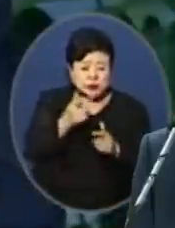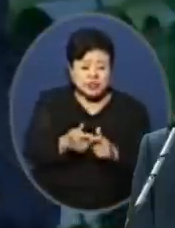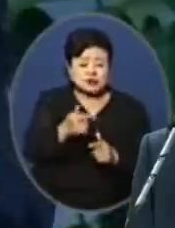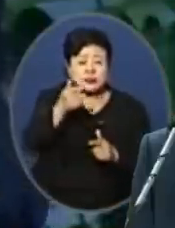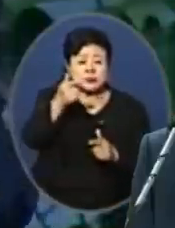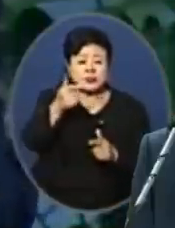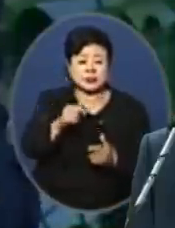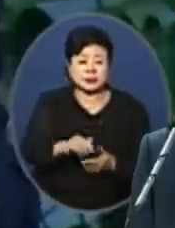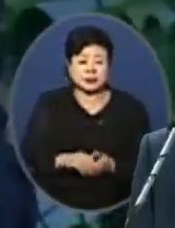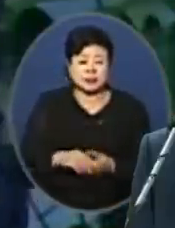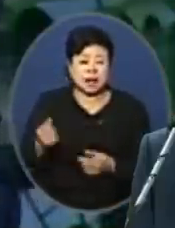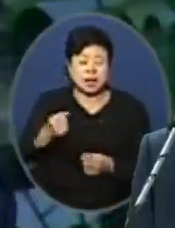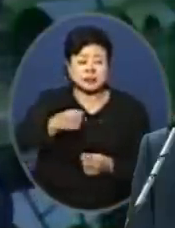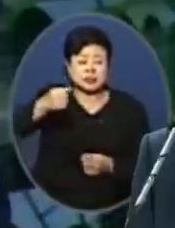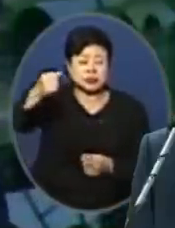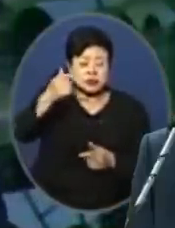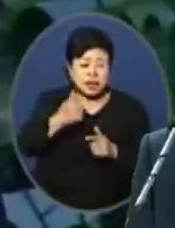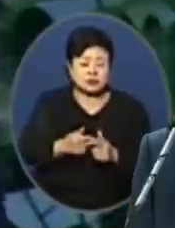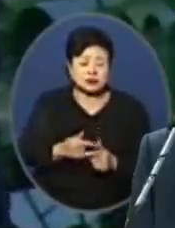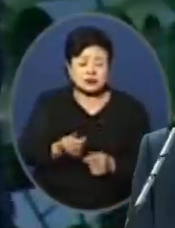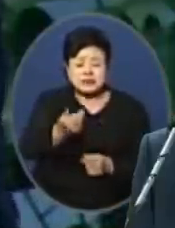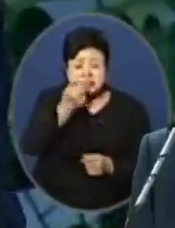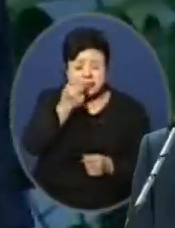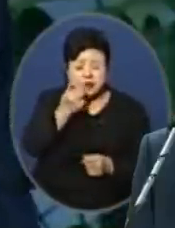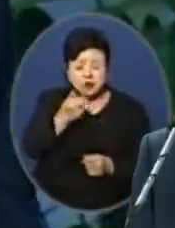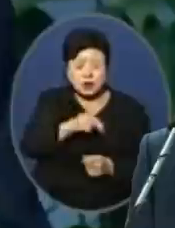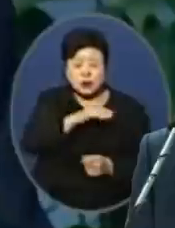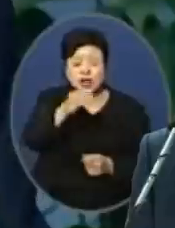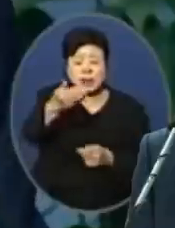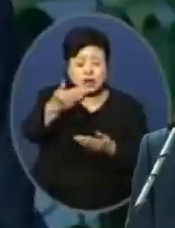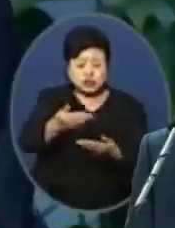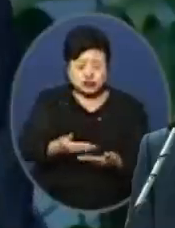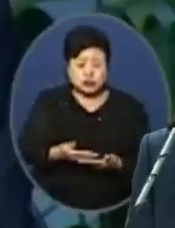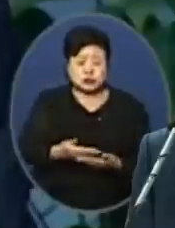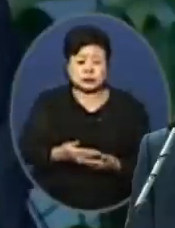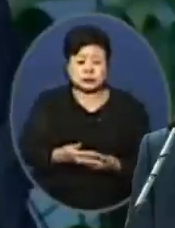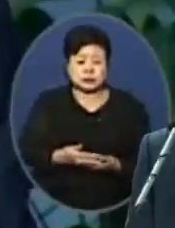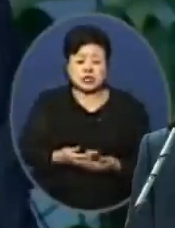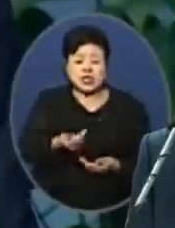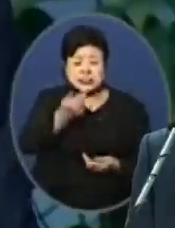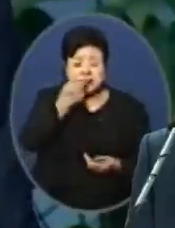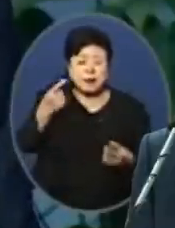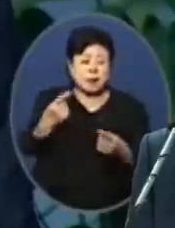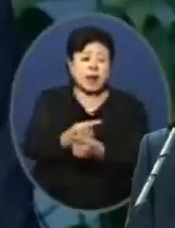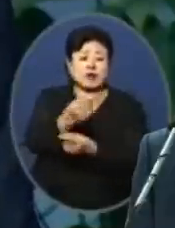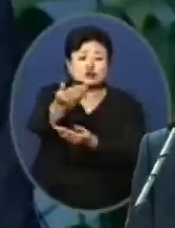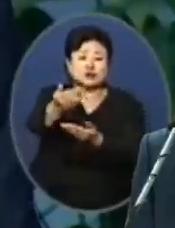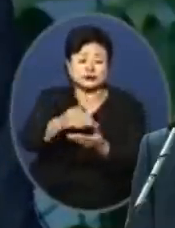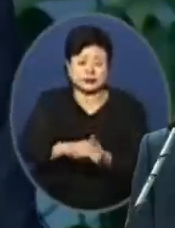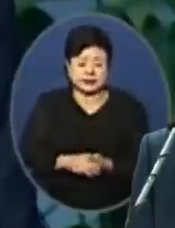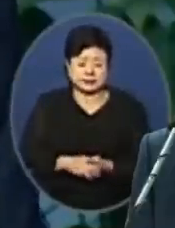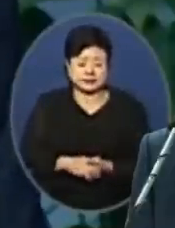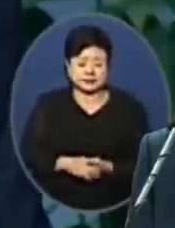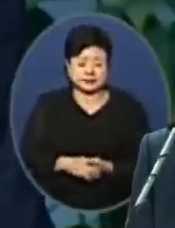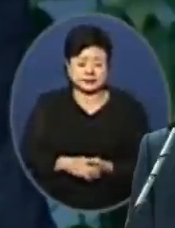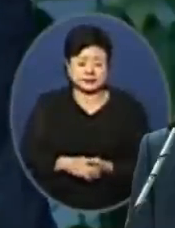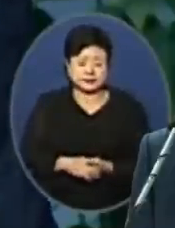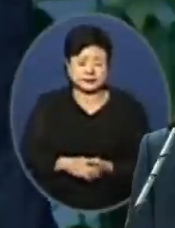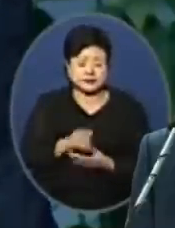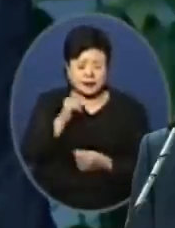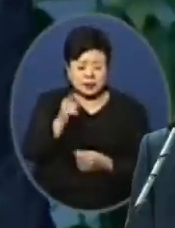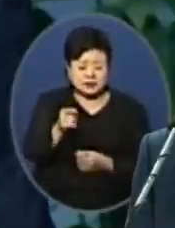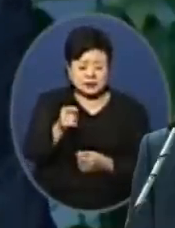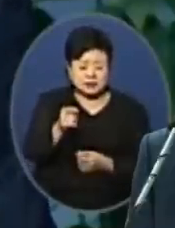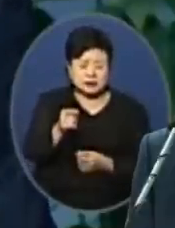예수님이 가져가시고 예수님이 모든 생명을 우리에게 주셔서 생명을 바꾸어치게 하는 것입니다.